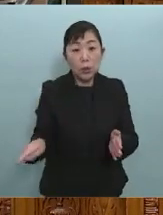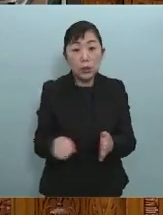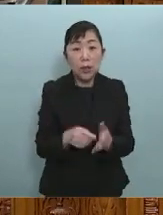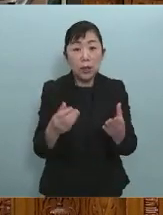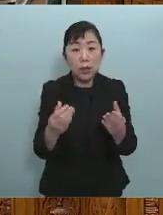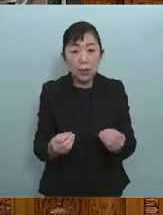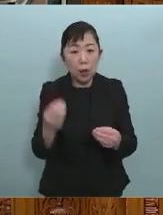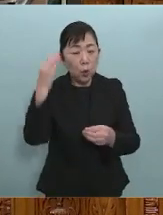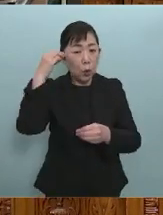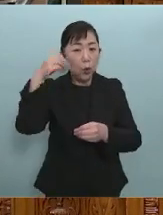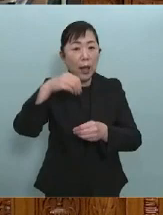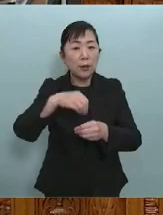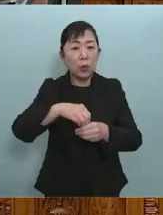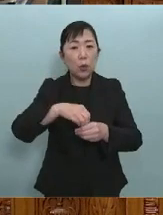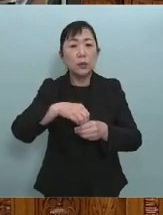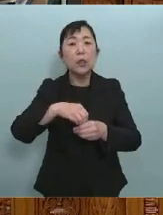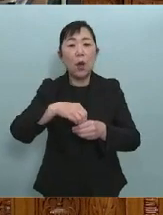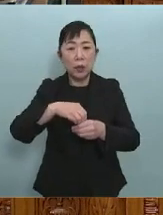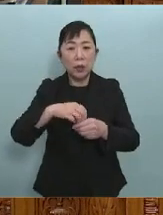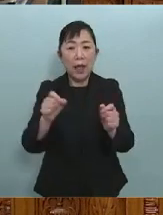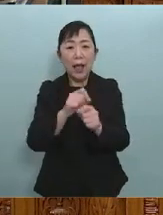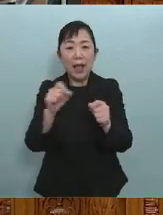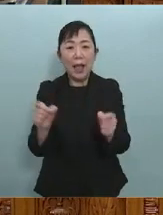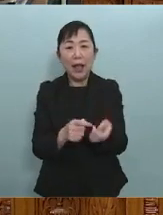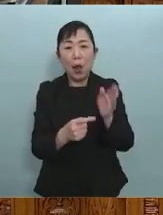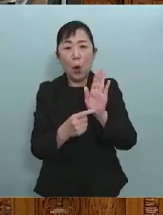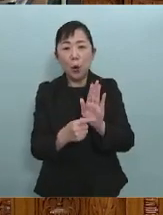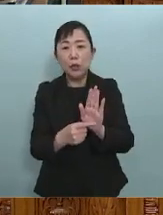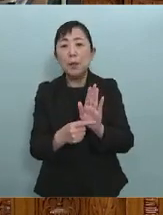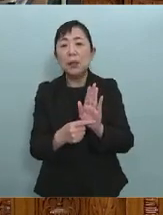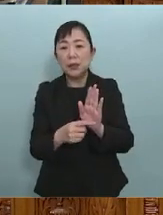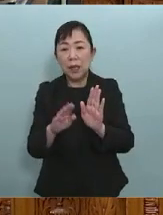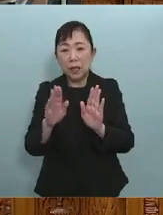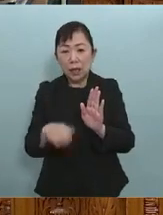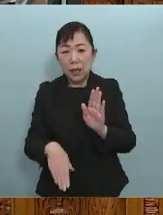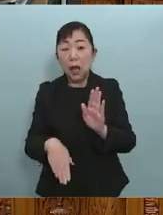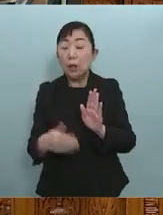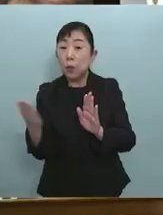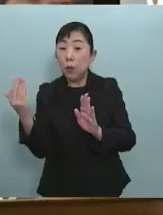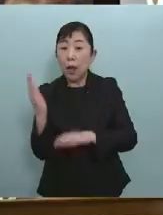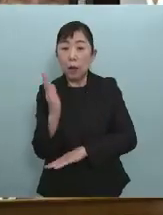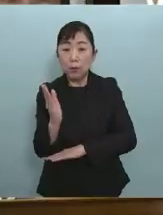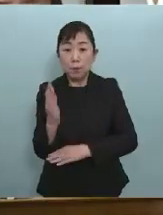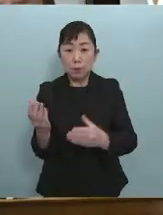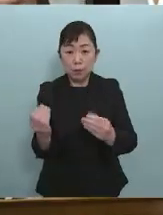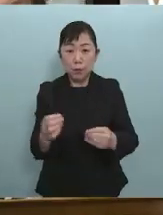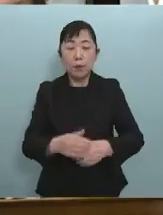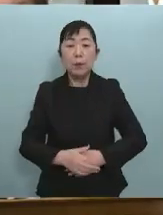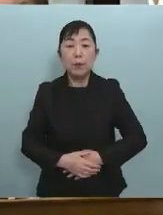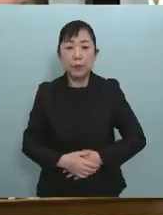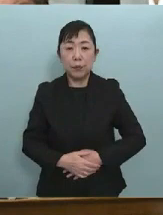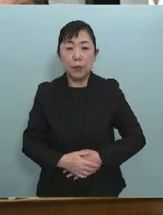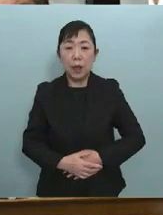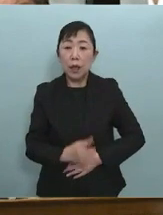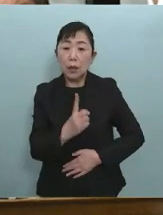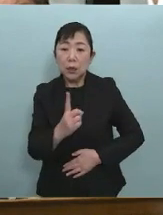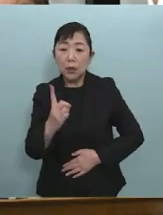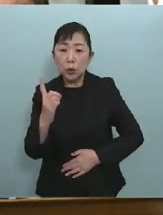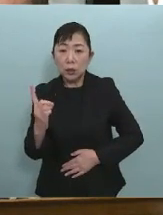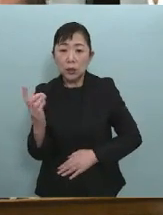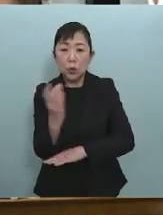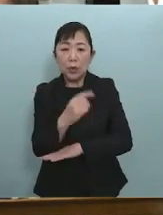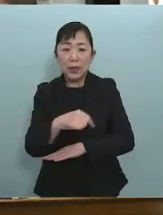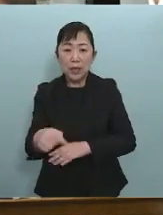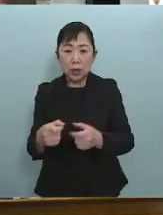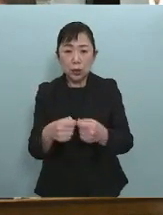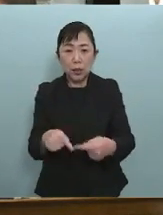を念頭にえ結果を示してきたと演説をいたしましたえ個別の政策の具体化に